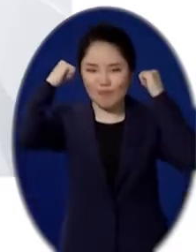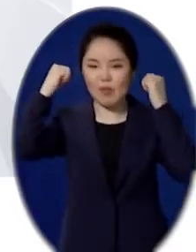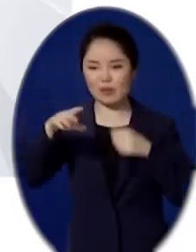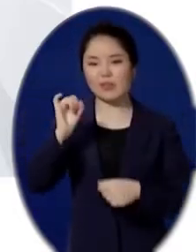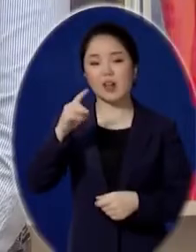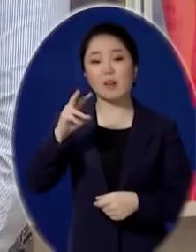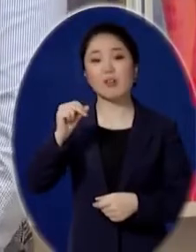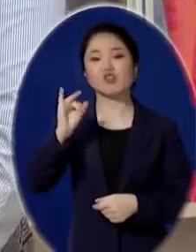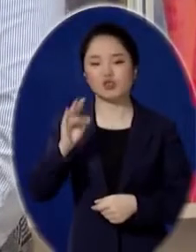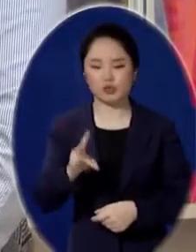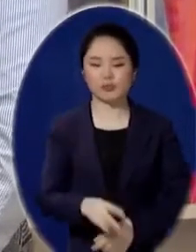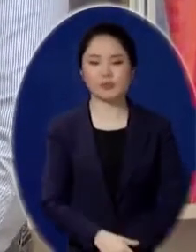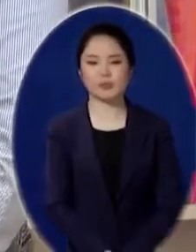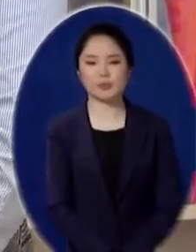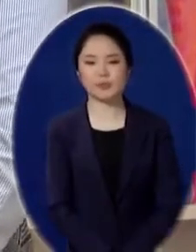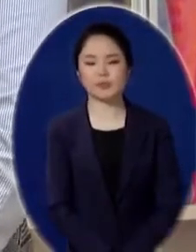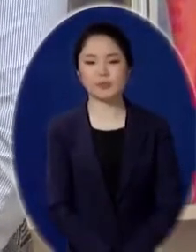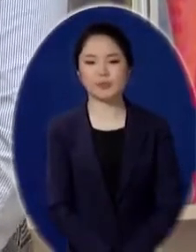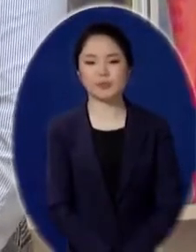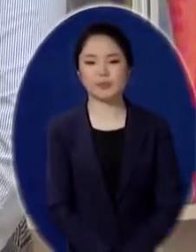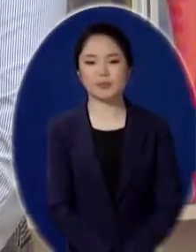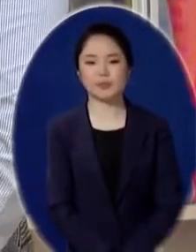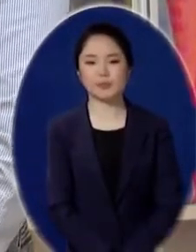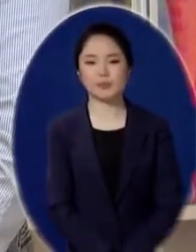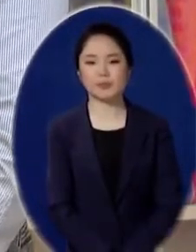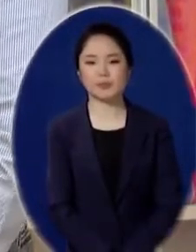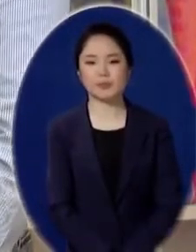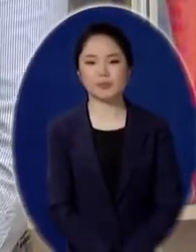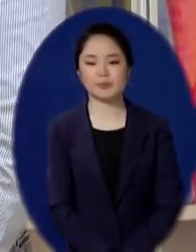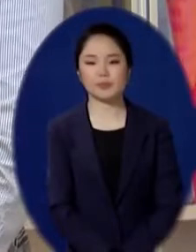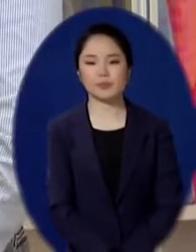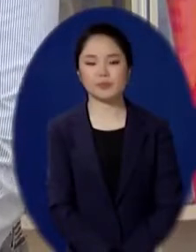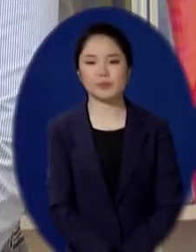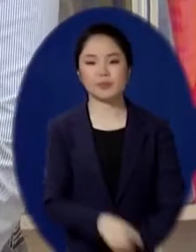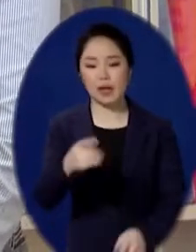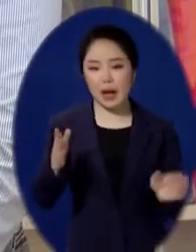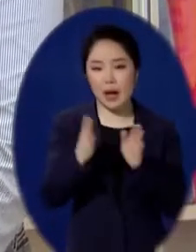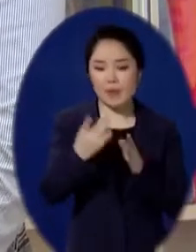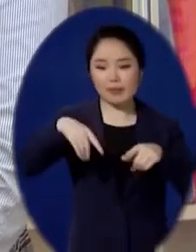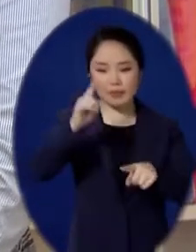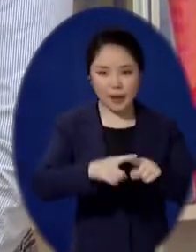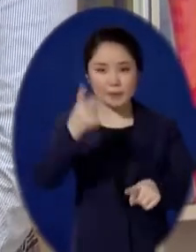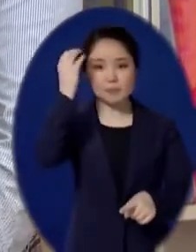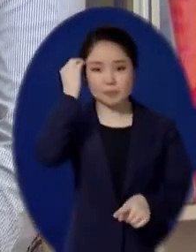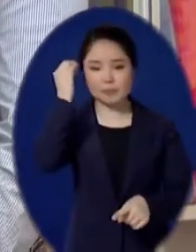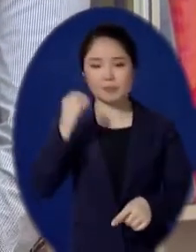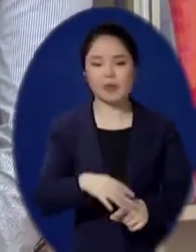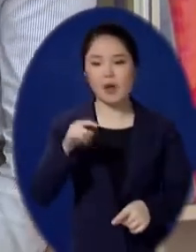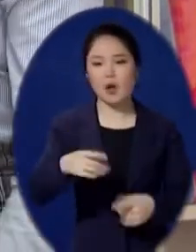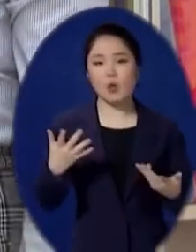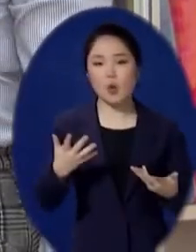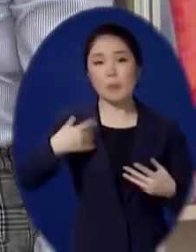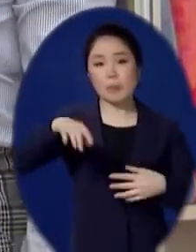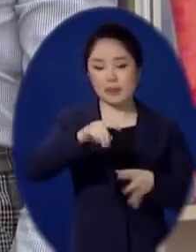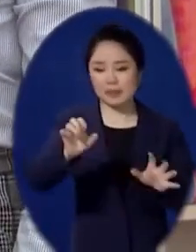сармөгчин. За, хүүхдүүдээ, биднэрийн өнөөдрийн аялалд юу тохиолдсон бэлээ? Хамтдаа нэг эргэн санцгаая. За, биднэрийн